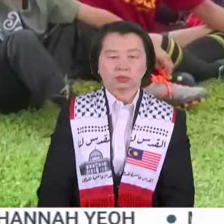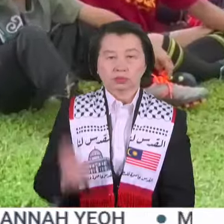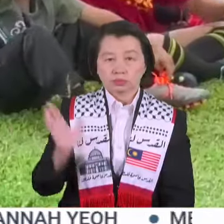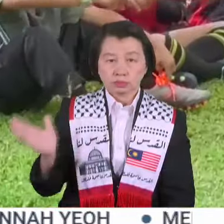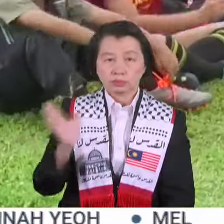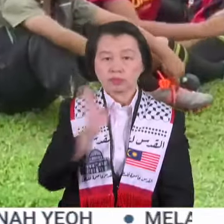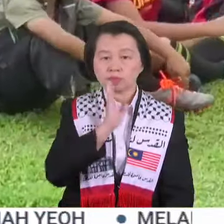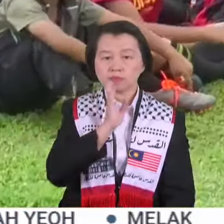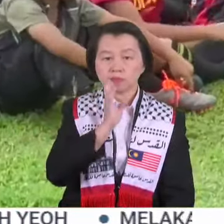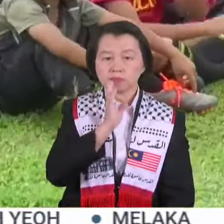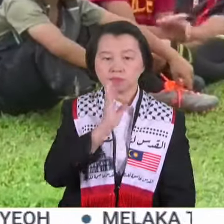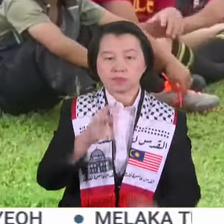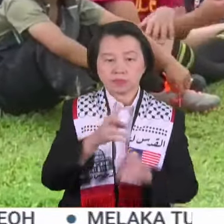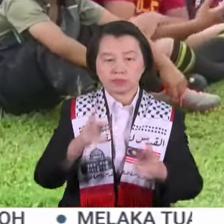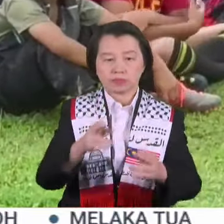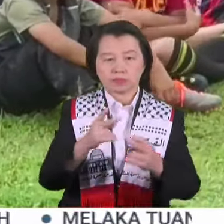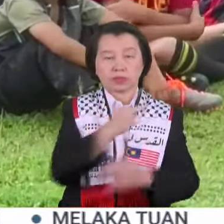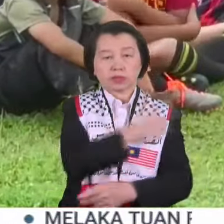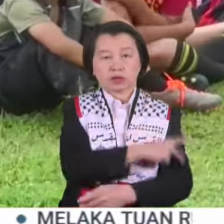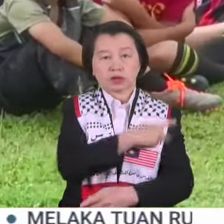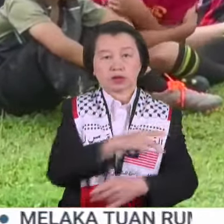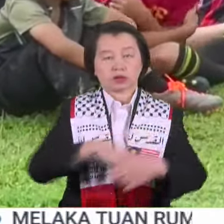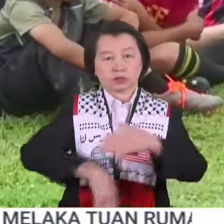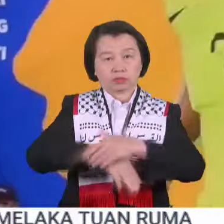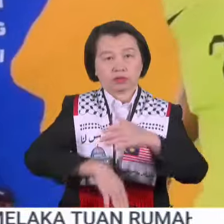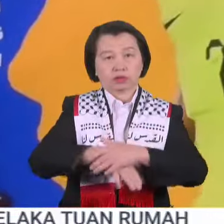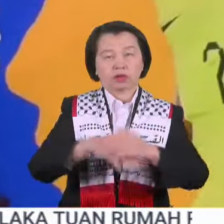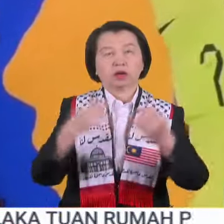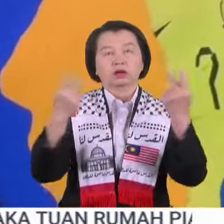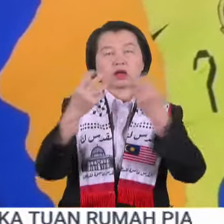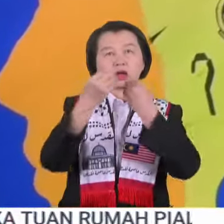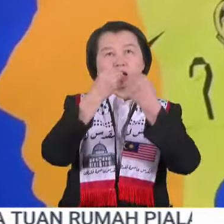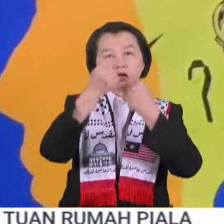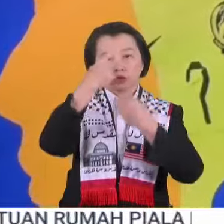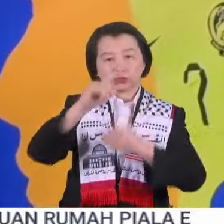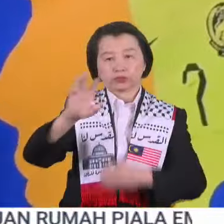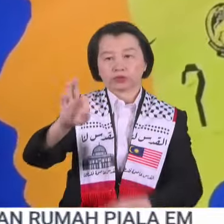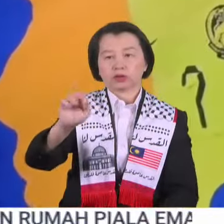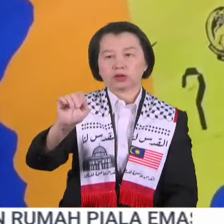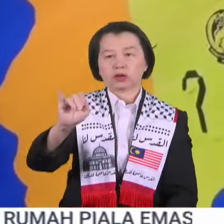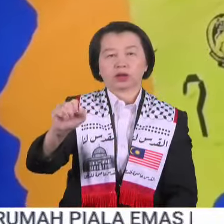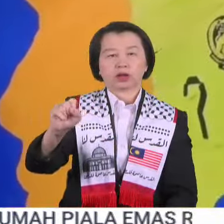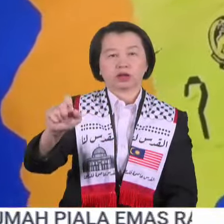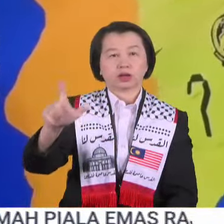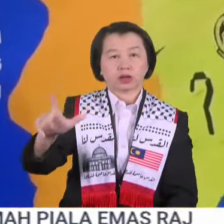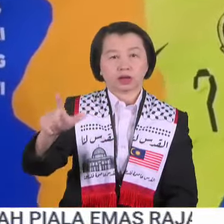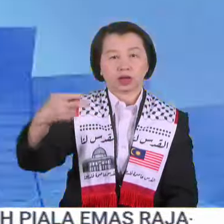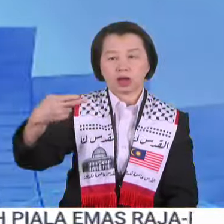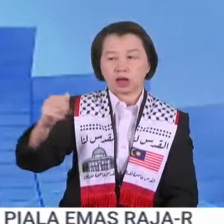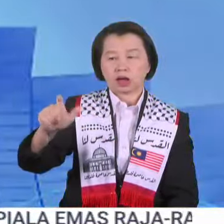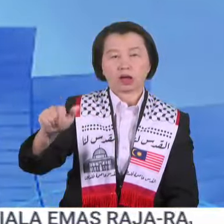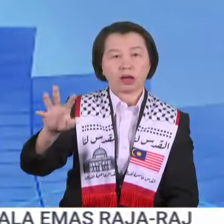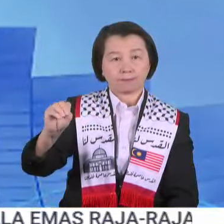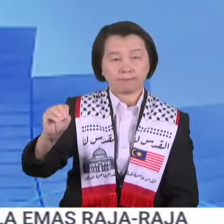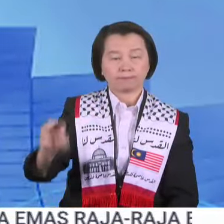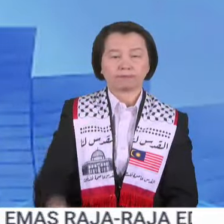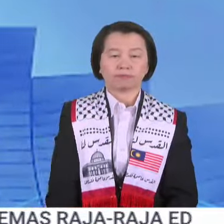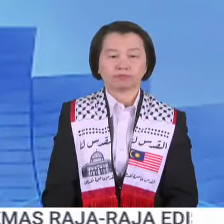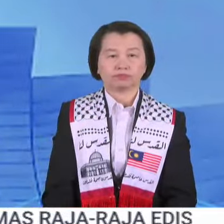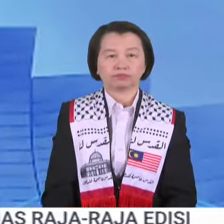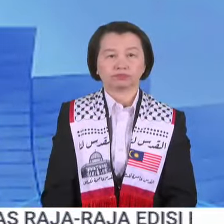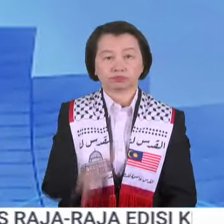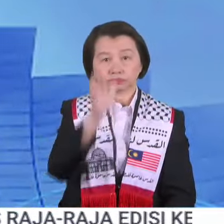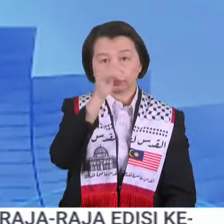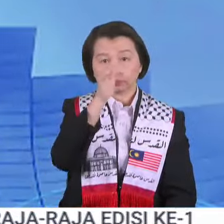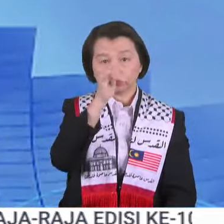Beliau berkata demikian selepas merasmikan klinik bola sepak dan kenduri kesyukuran untuk Faizal Halim.